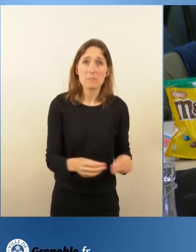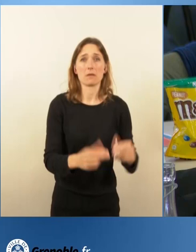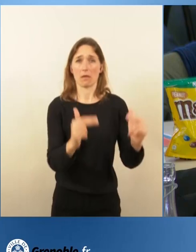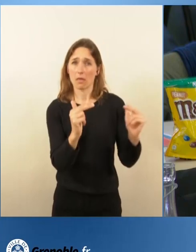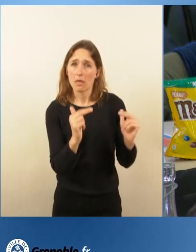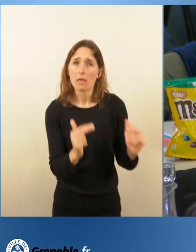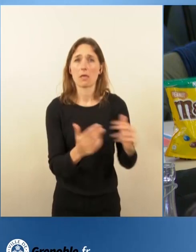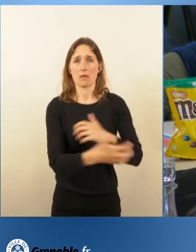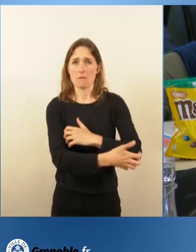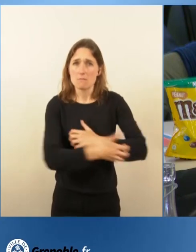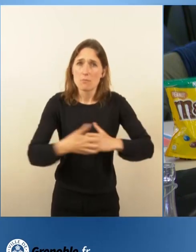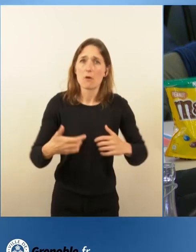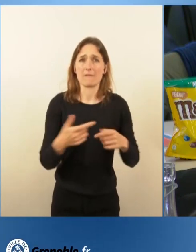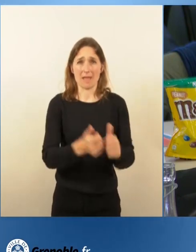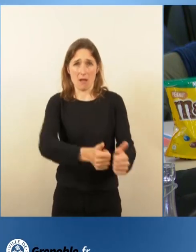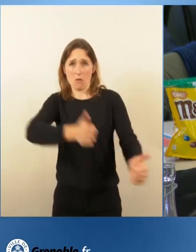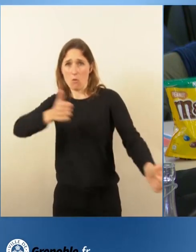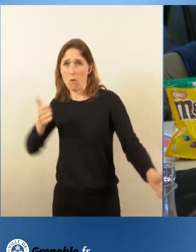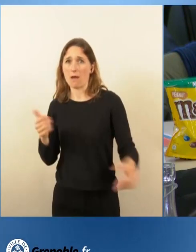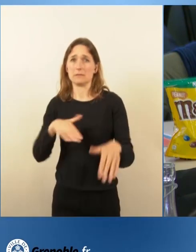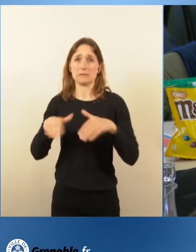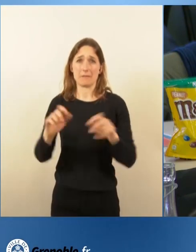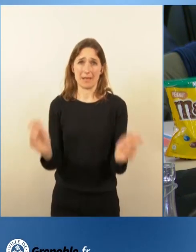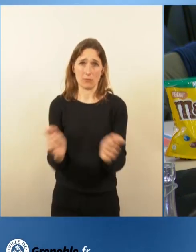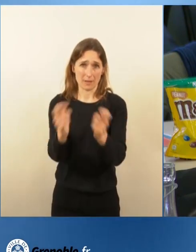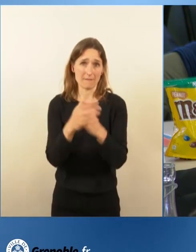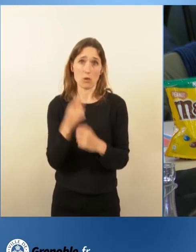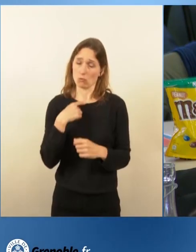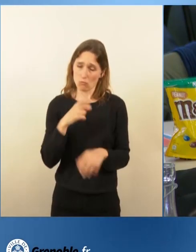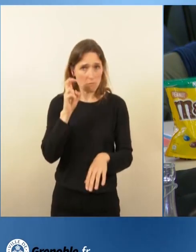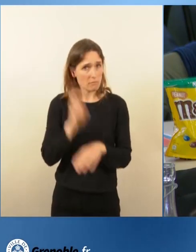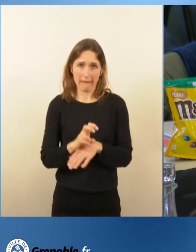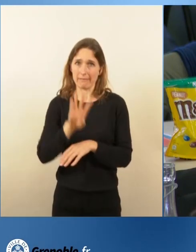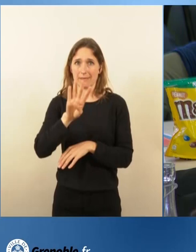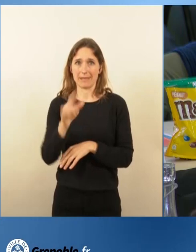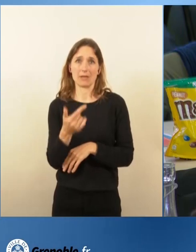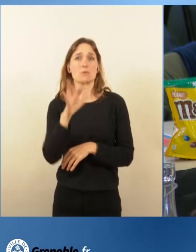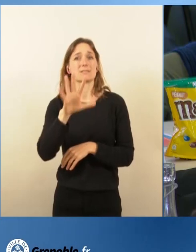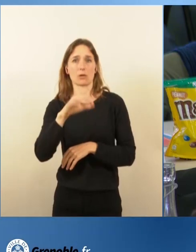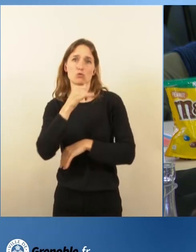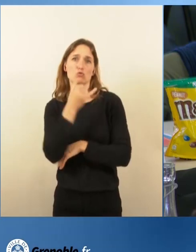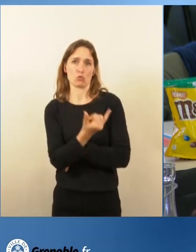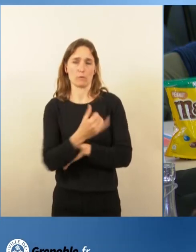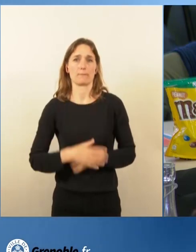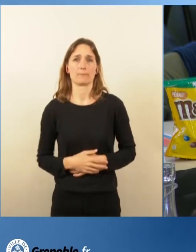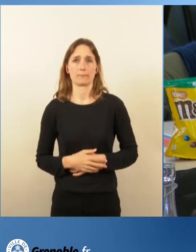système éducatif je travaille pour cette solidarité nous restons au 4 jours et demi mais j'ajoute que de toute façon pour